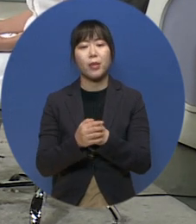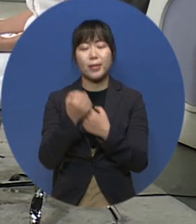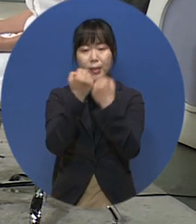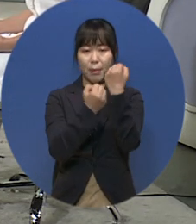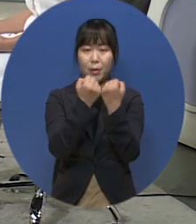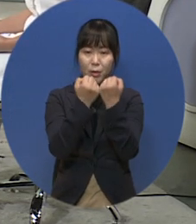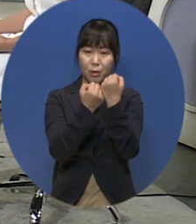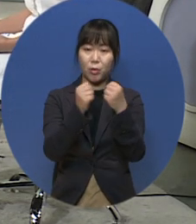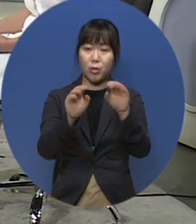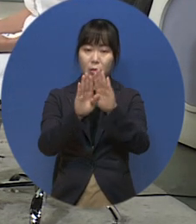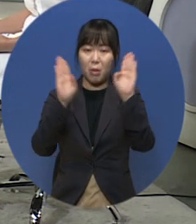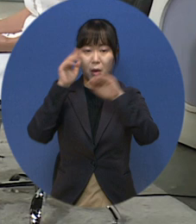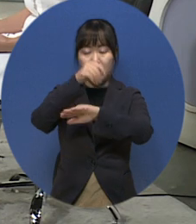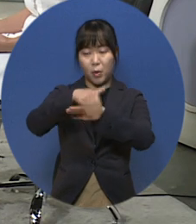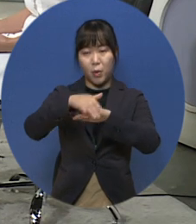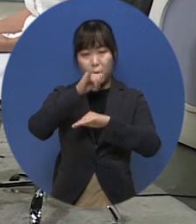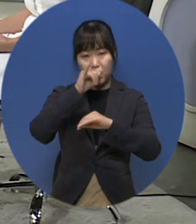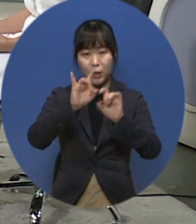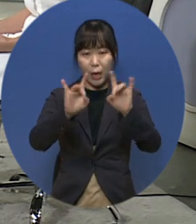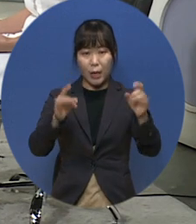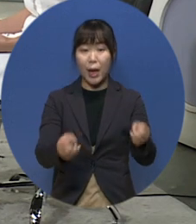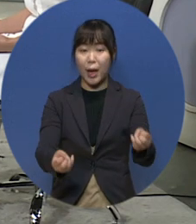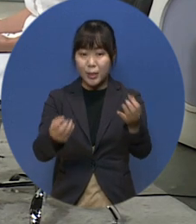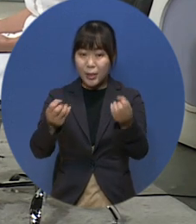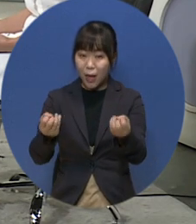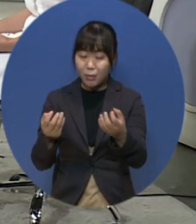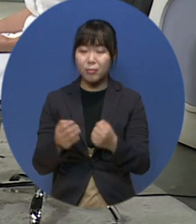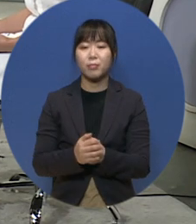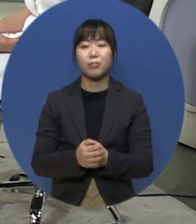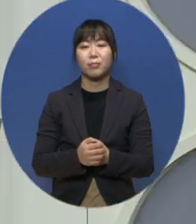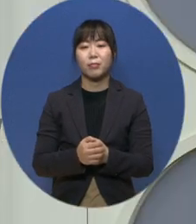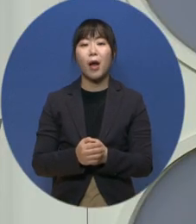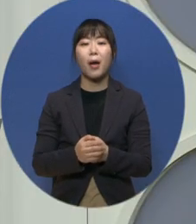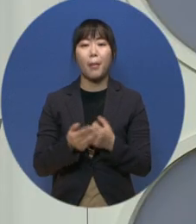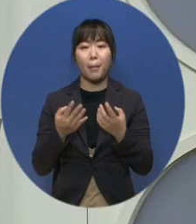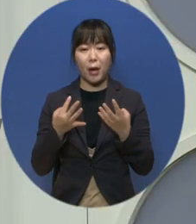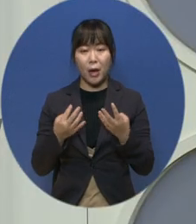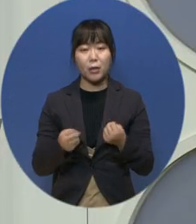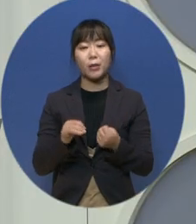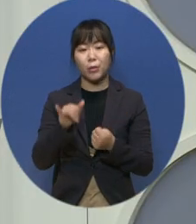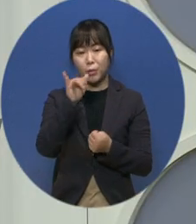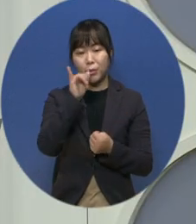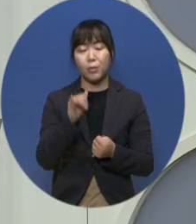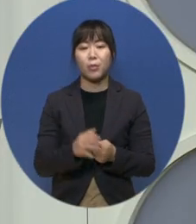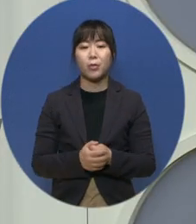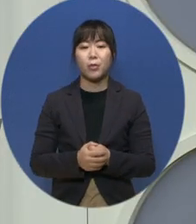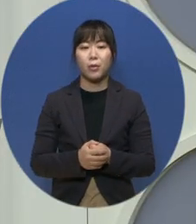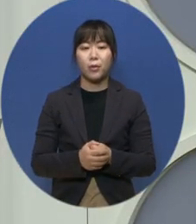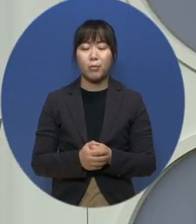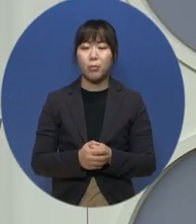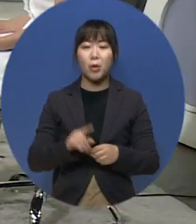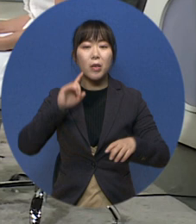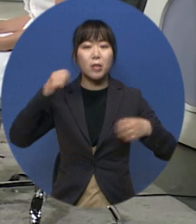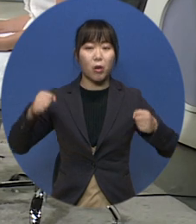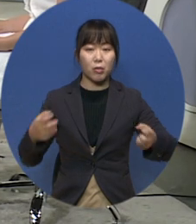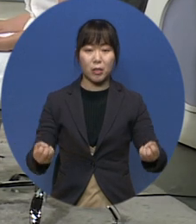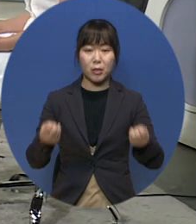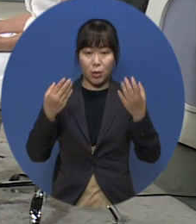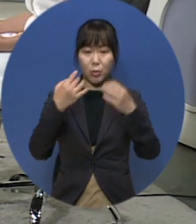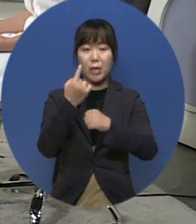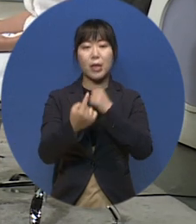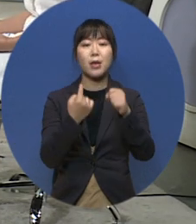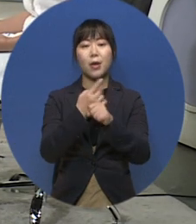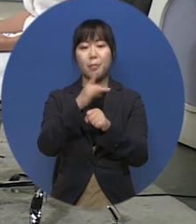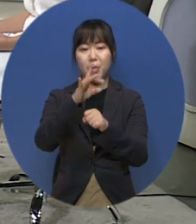좀 열 계획이 있고요. 각종 행사. 네네 각종 행사들이 많이 이제 열리게 되는 거죠. 그다음에 연극제도 곧 하고 해마다